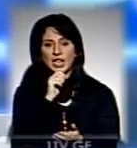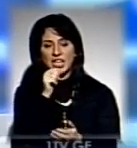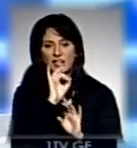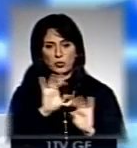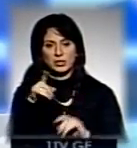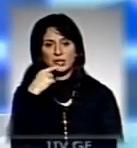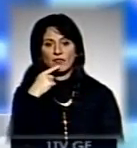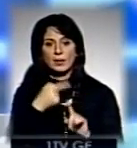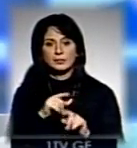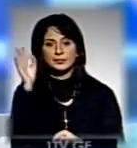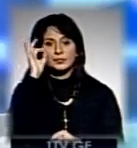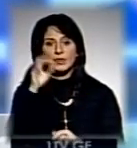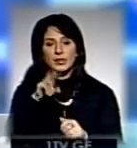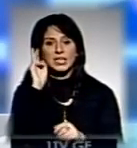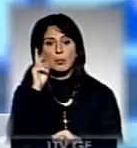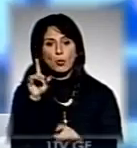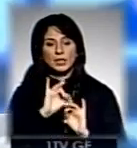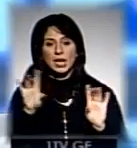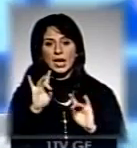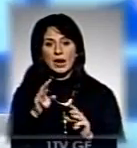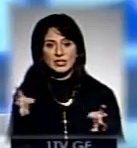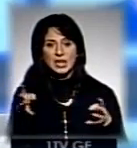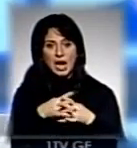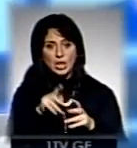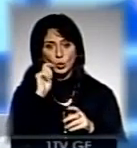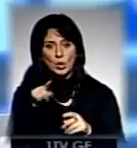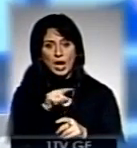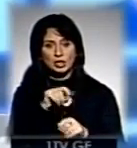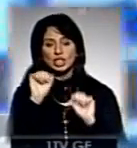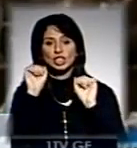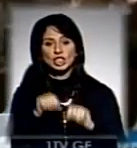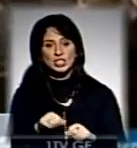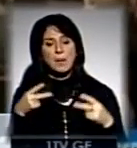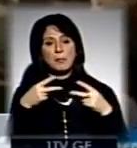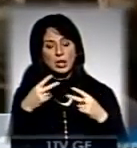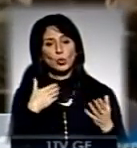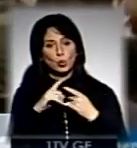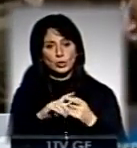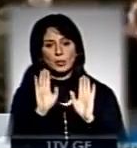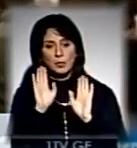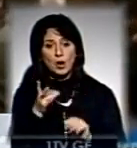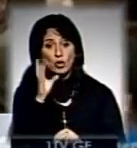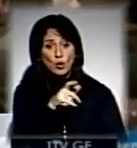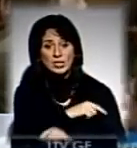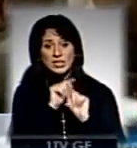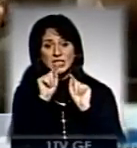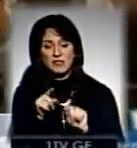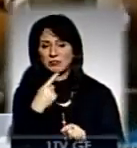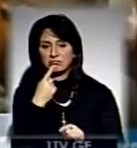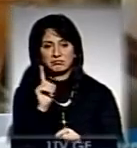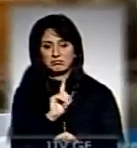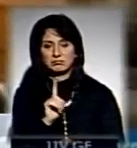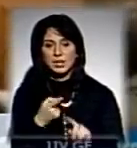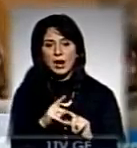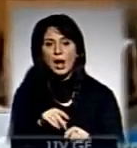ინტერვიუში განაცხადა. გერმანელი დიპლომატის განცხადებით ალიანსსა და უკრაინას შორის შესაძლოა პარტნიორული ურთიერთობები იყოს, თუმცა გაწევრიანებას საუბარი არ